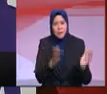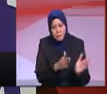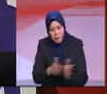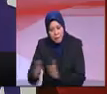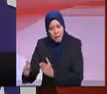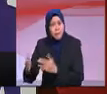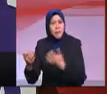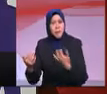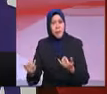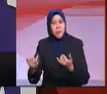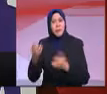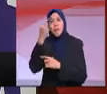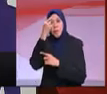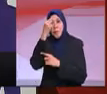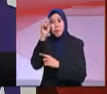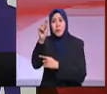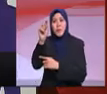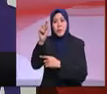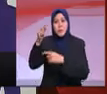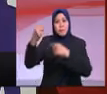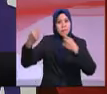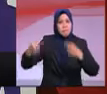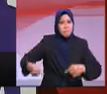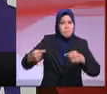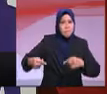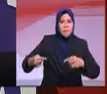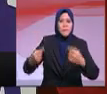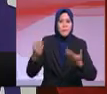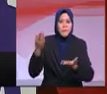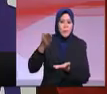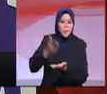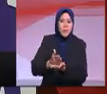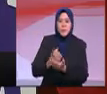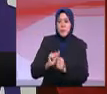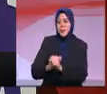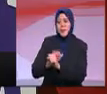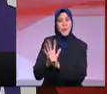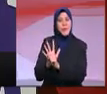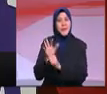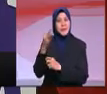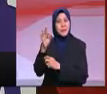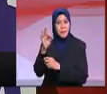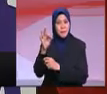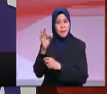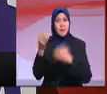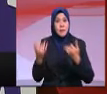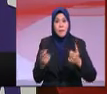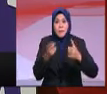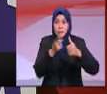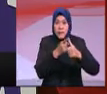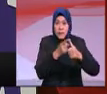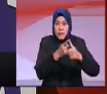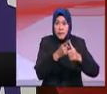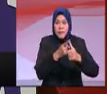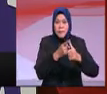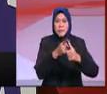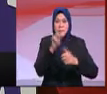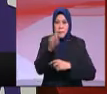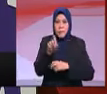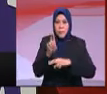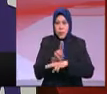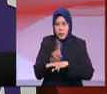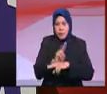strategi untuk kita melawan ataupun memerangi COVID-19. Iaitu yang pertama ialah kita